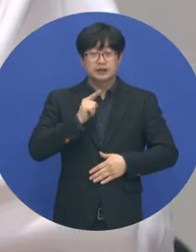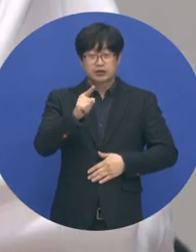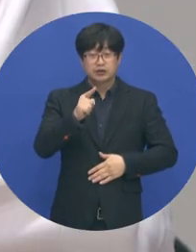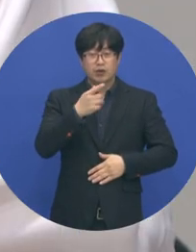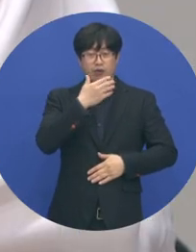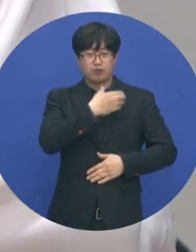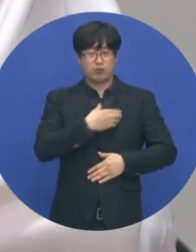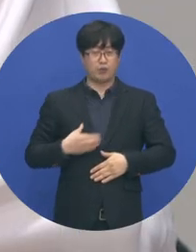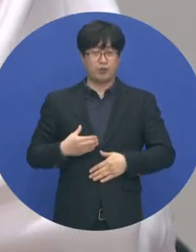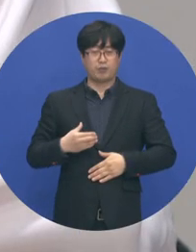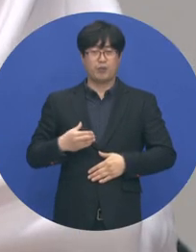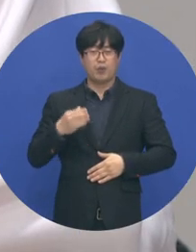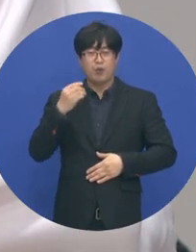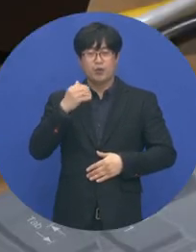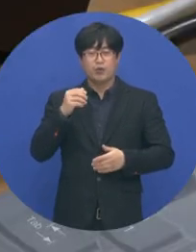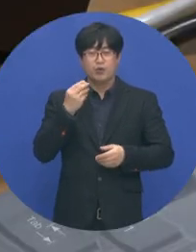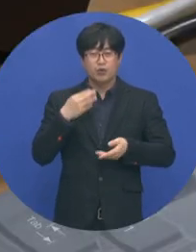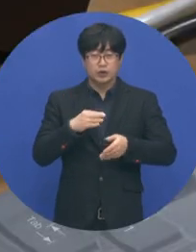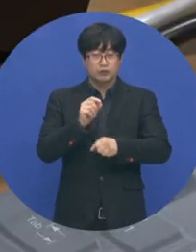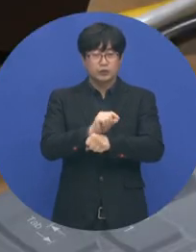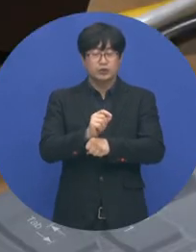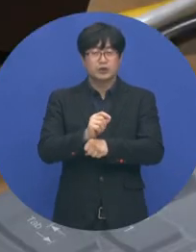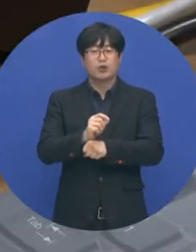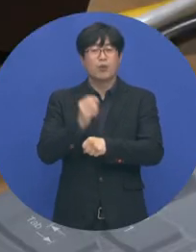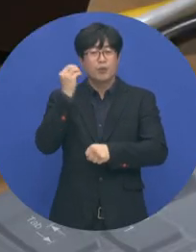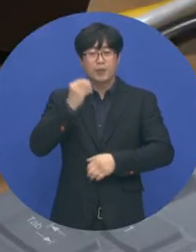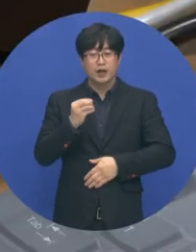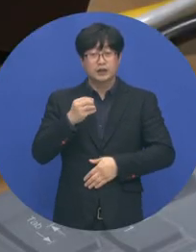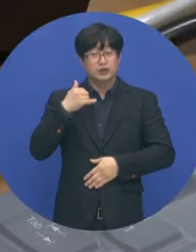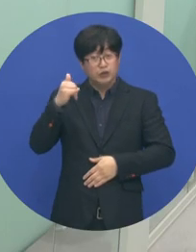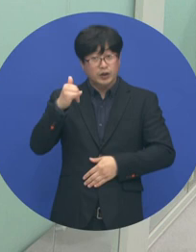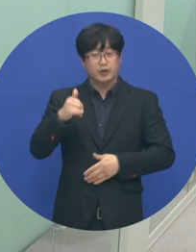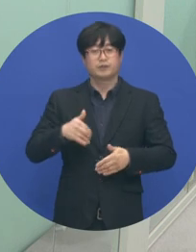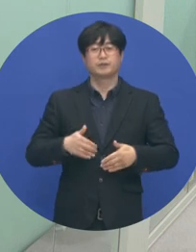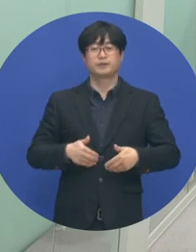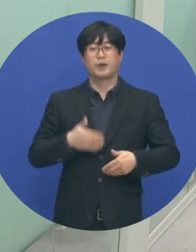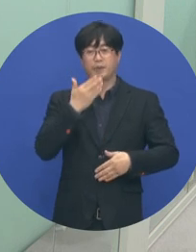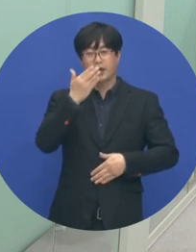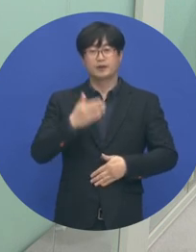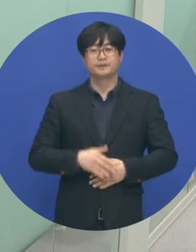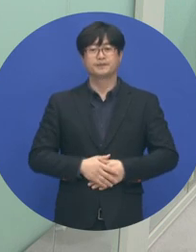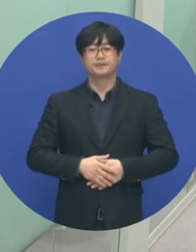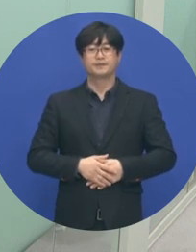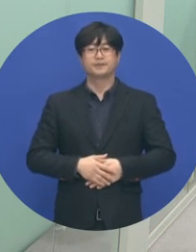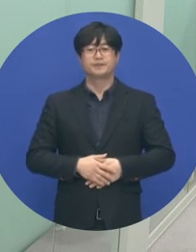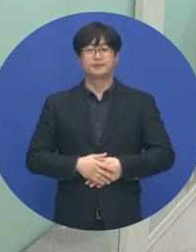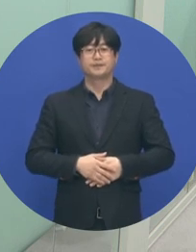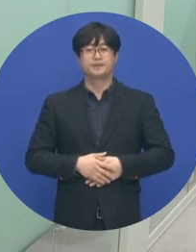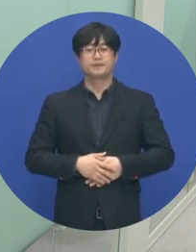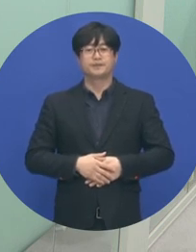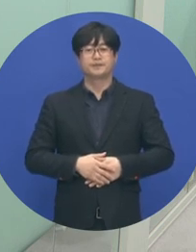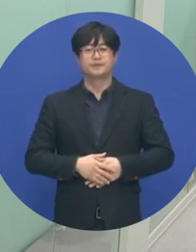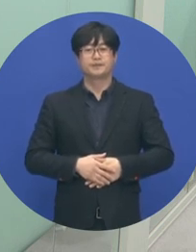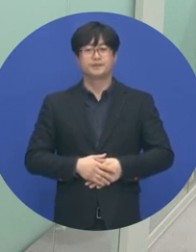행정복지센터나 경기민원입사 홈페이지 긴급복지 한라인을 통해서도 가능합니다. GTV 뉴스 이슬비입니다.